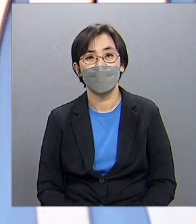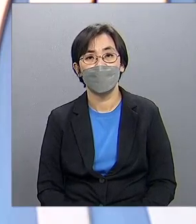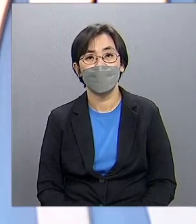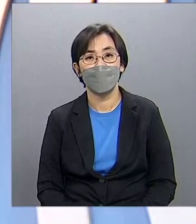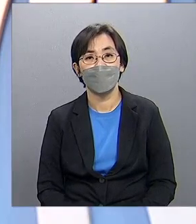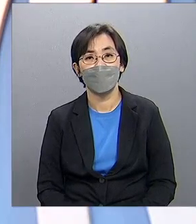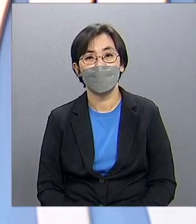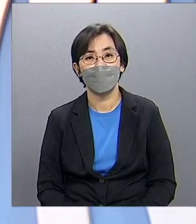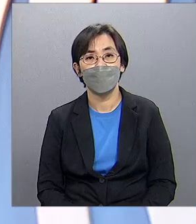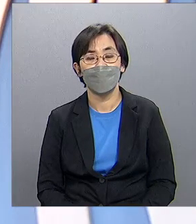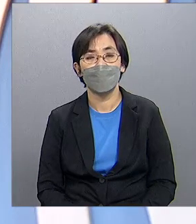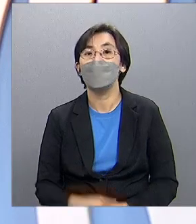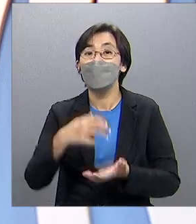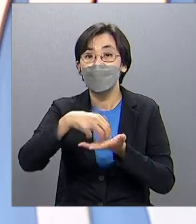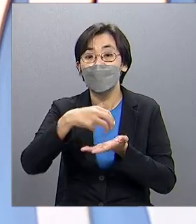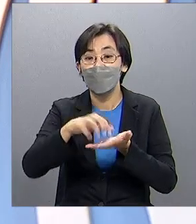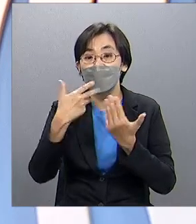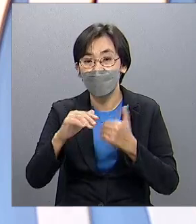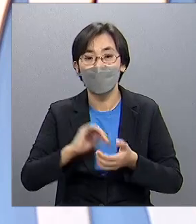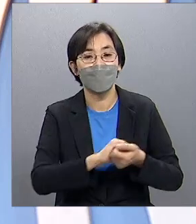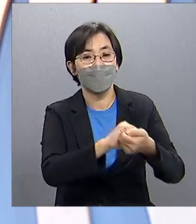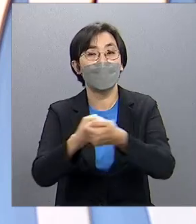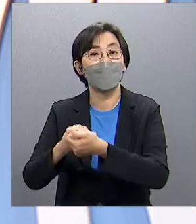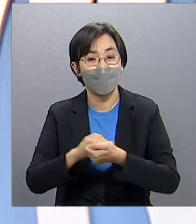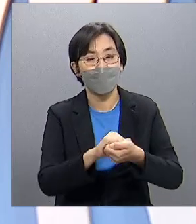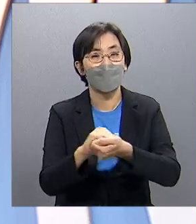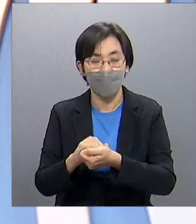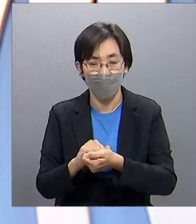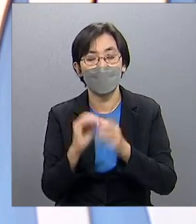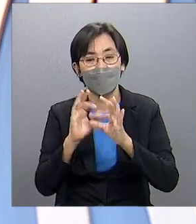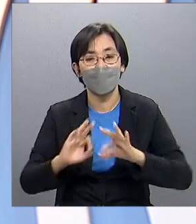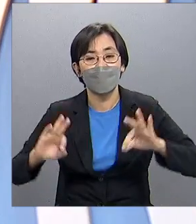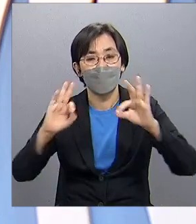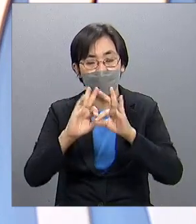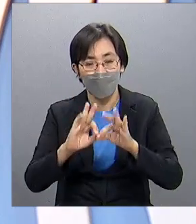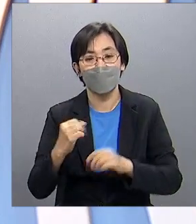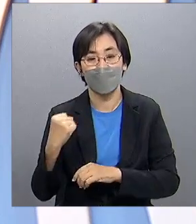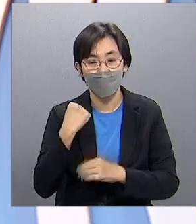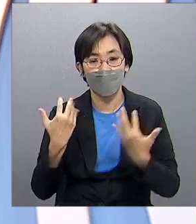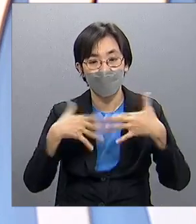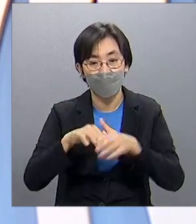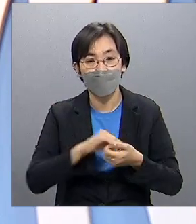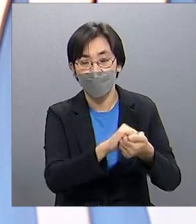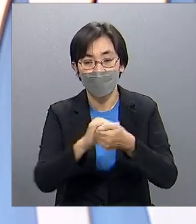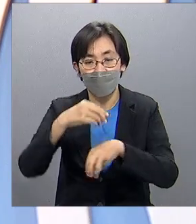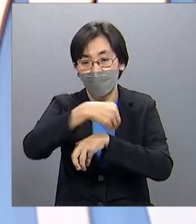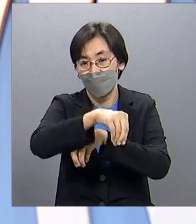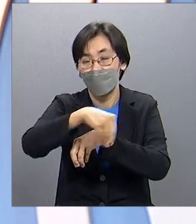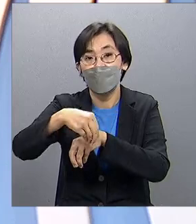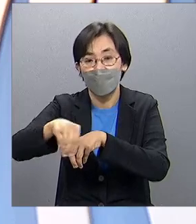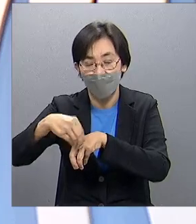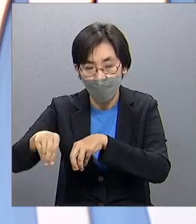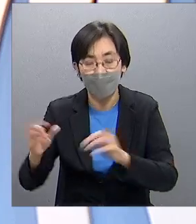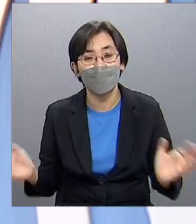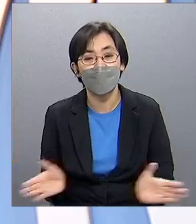นี่แหละค่ะและด้วยความร่วมมือนะคะที่ถือว่าเป็นพลังความร่วมมือระหว่างภาคีเครือข่ายรวมไปถึงแรงสนับสนุนจากท่